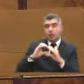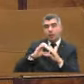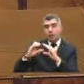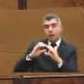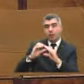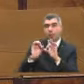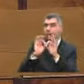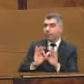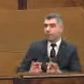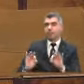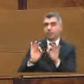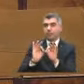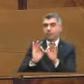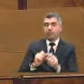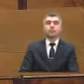قراراتها العشوائية.